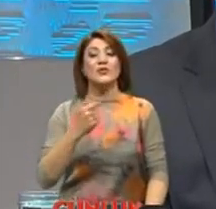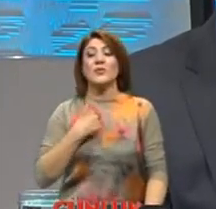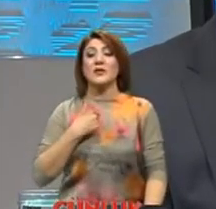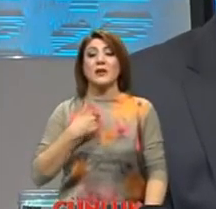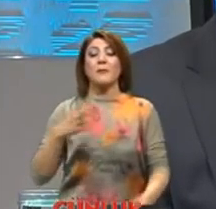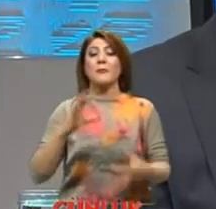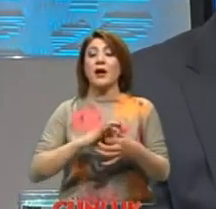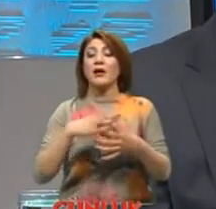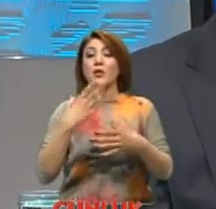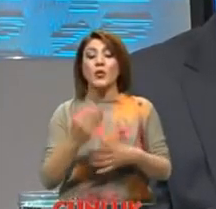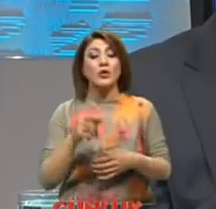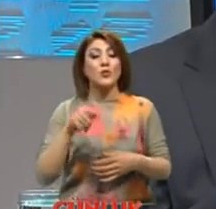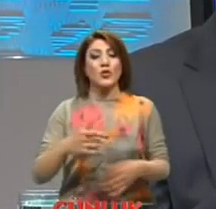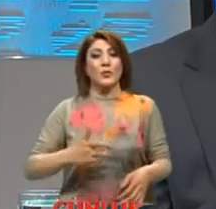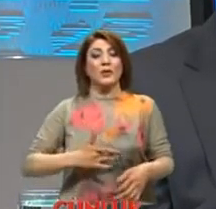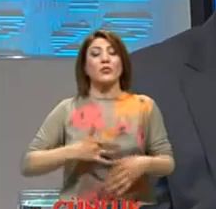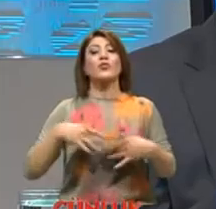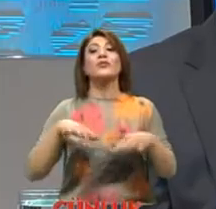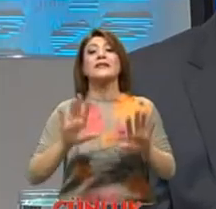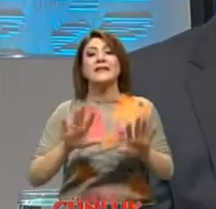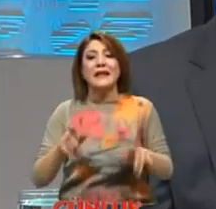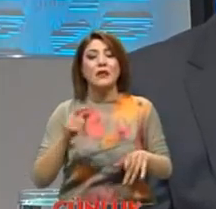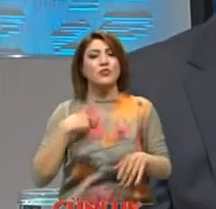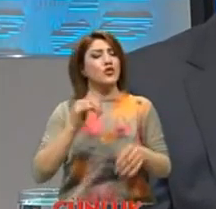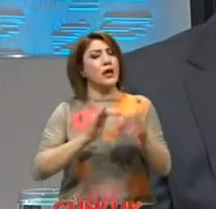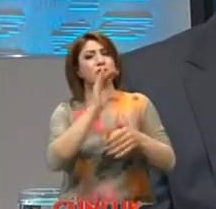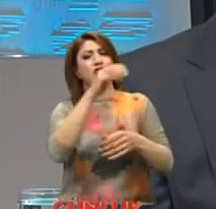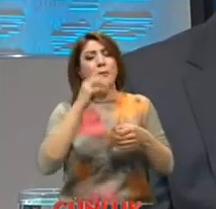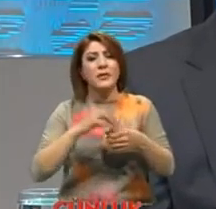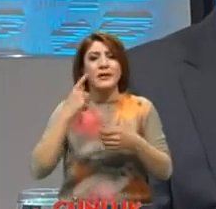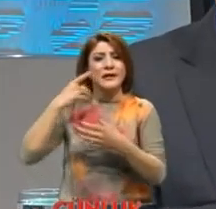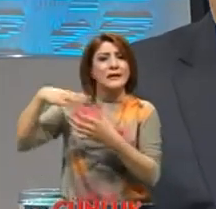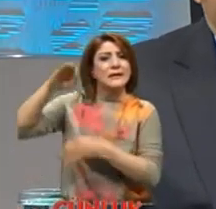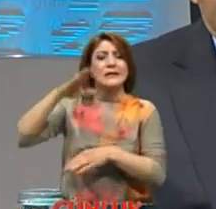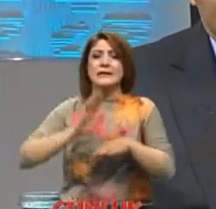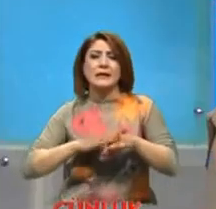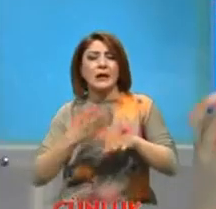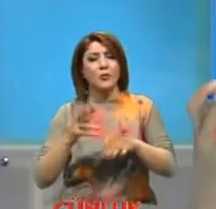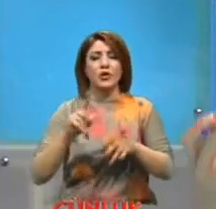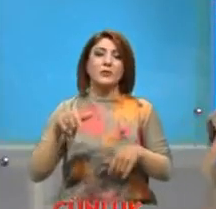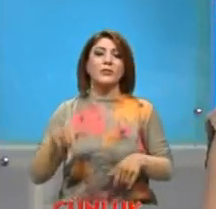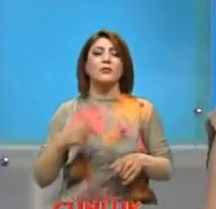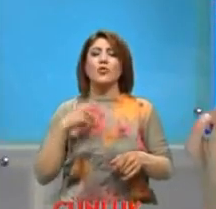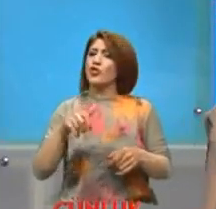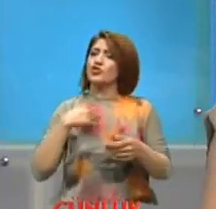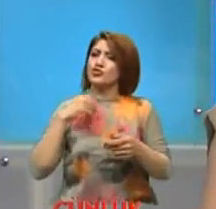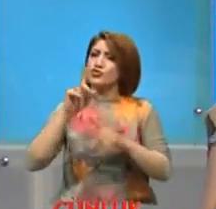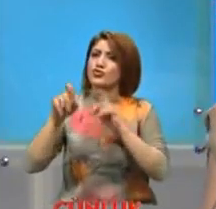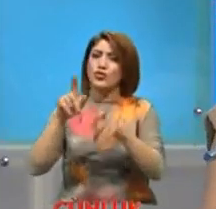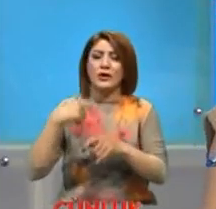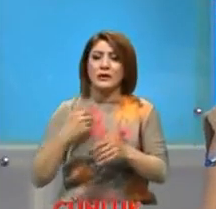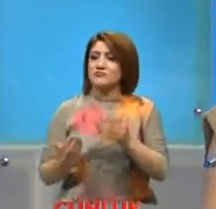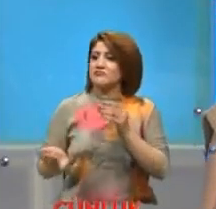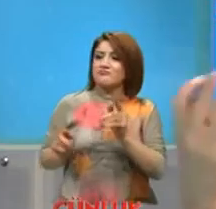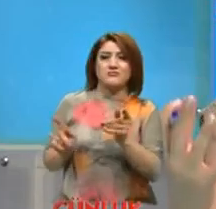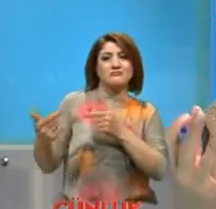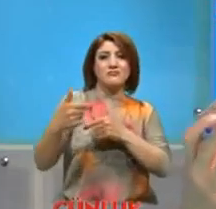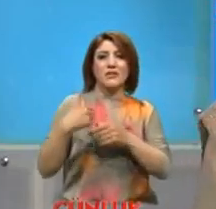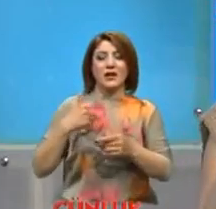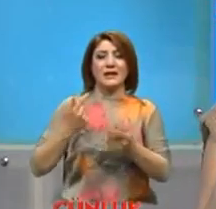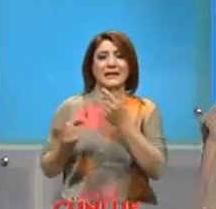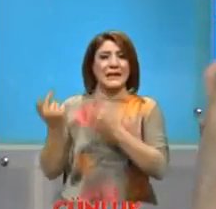bu memnuniyetler ve benzeri değil. Kişilerin hayatında nasıl bir değişim oldu? Aynen öyle işte. Ben de onu vurgulayacaktım, soracaktım. Geri dönüşler nasıl oluyor?